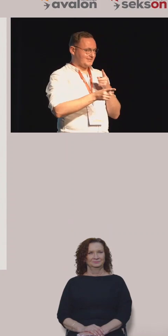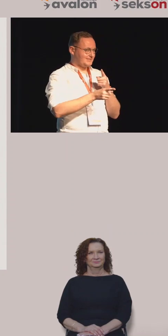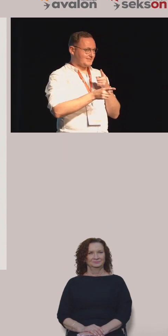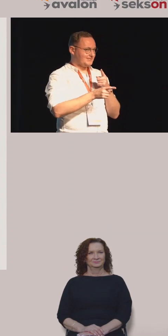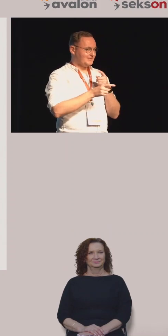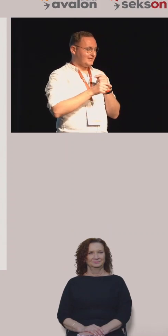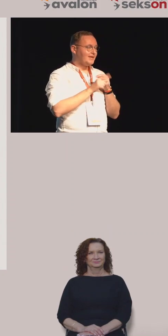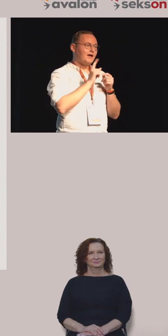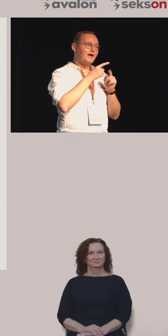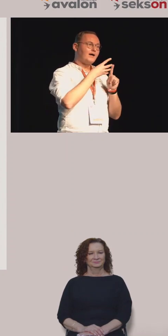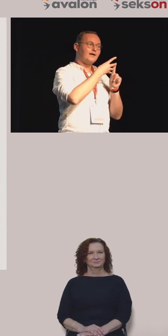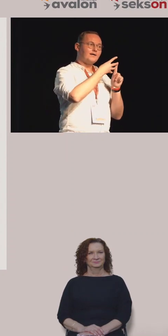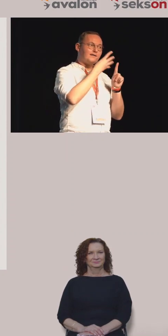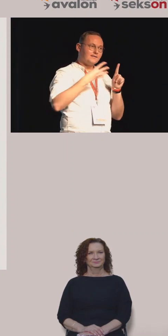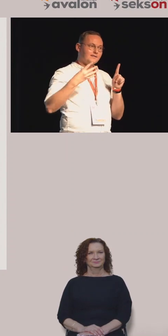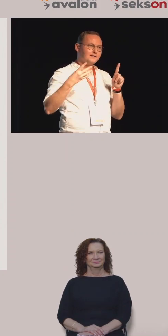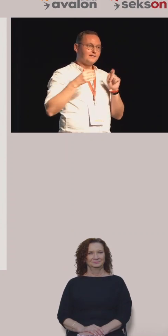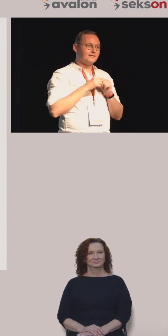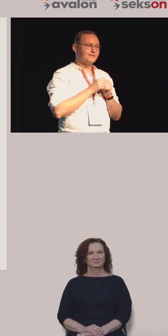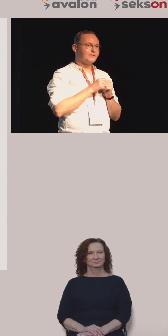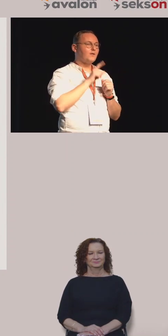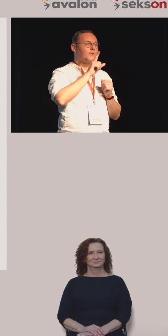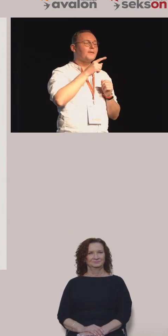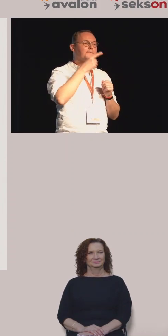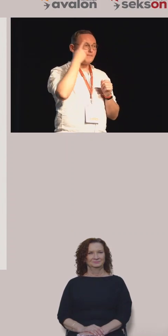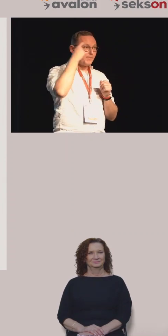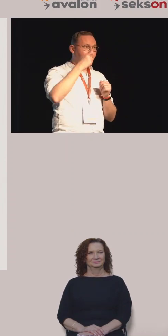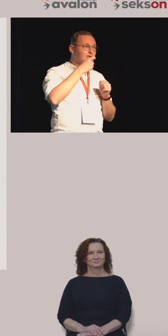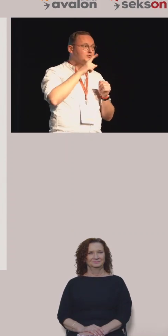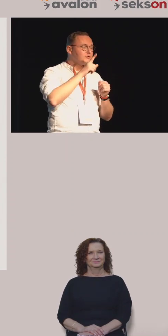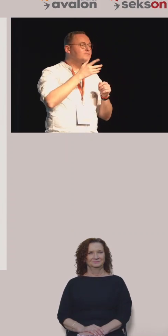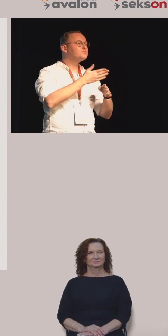Nie. Wytrysk, migamy tak. A ten znak?